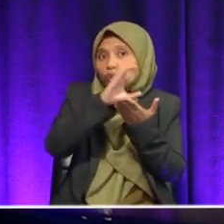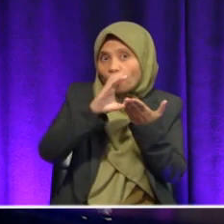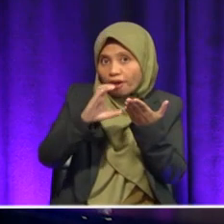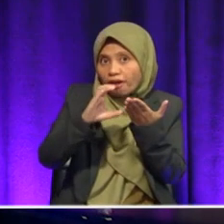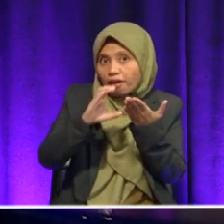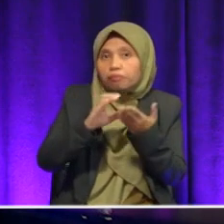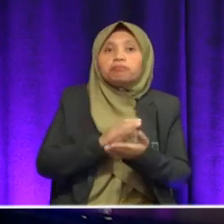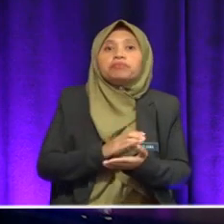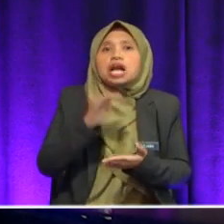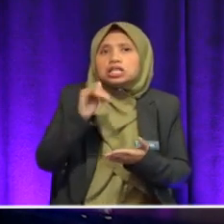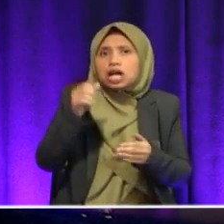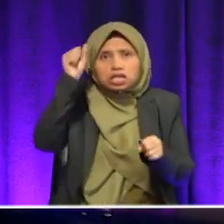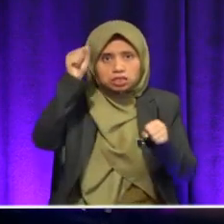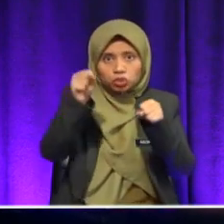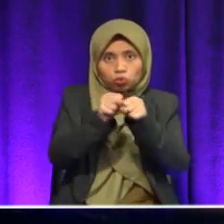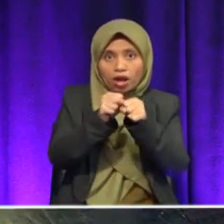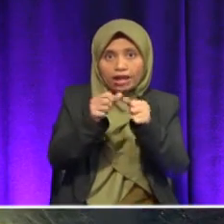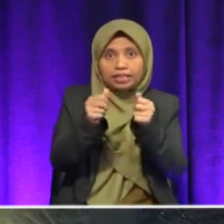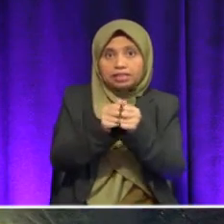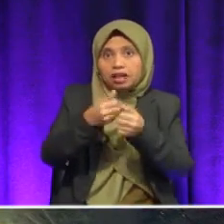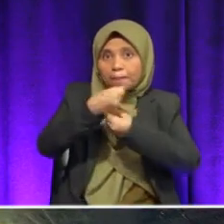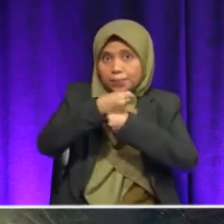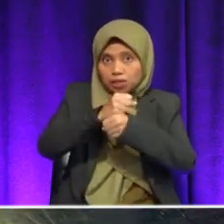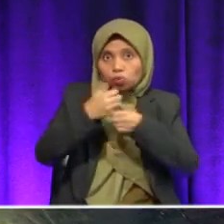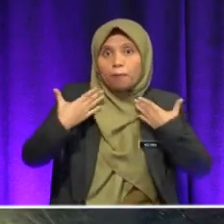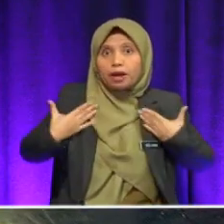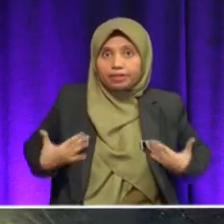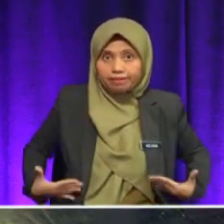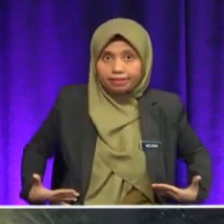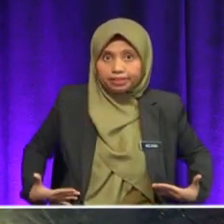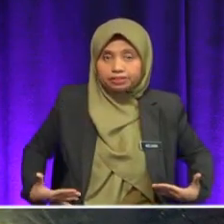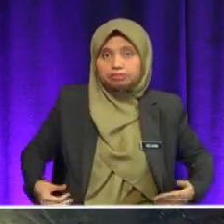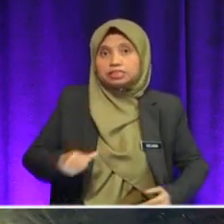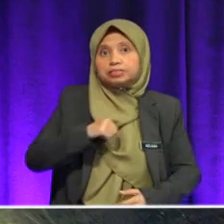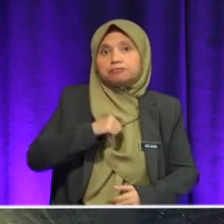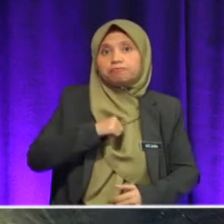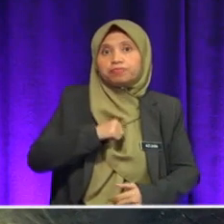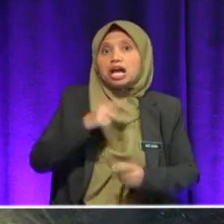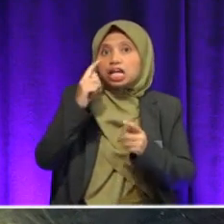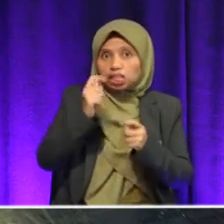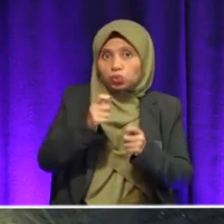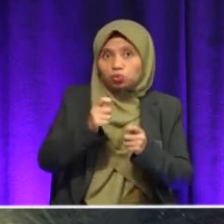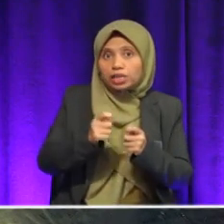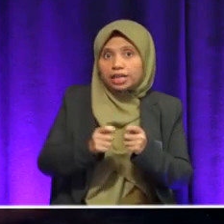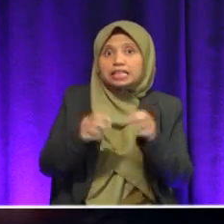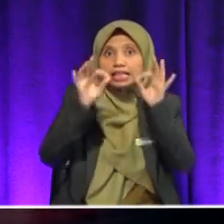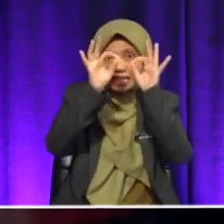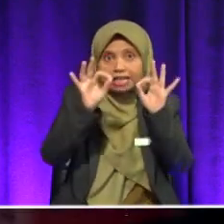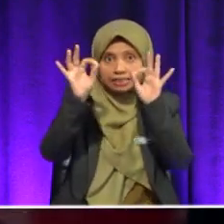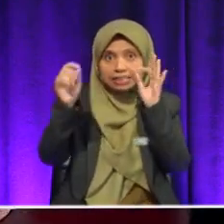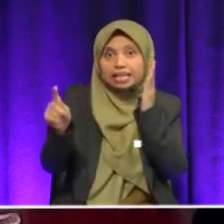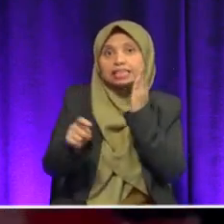yang sesuai dengan bentuk badan dan juga style pakaian itu sendiri dan tentukan juga hiasan tambahan dari